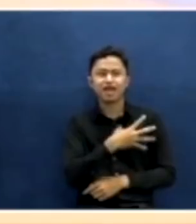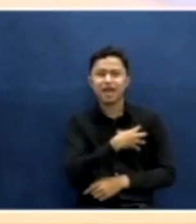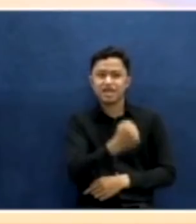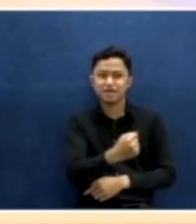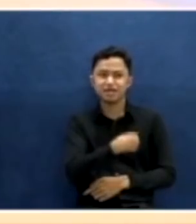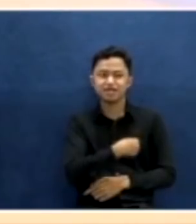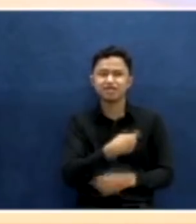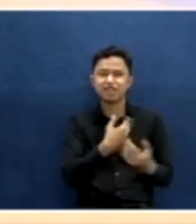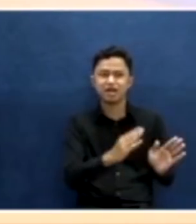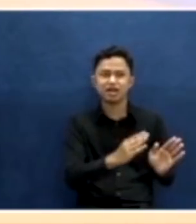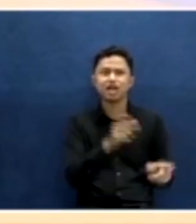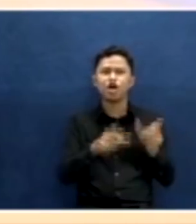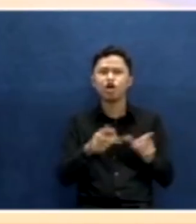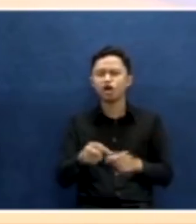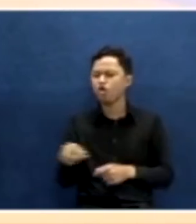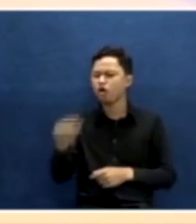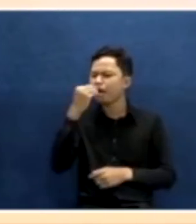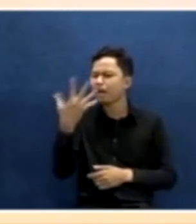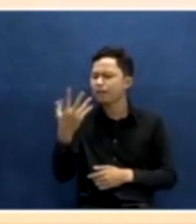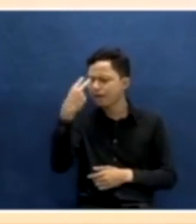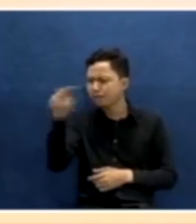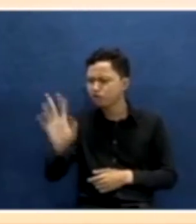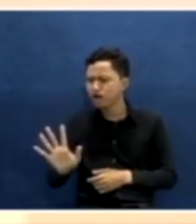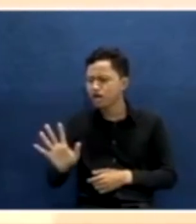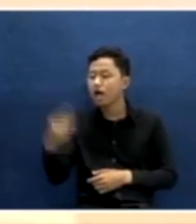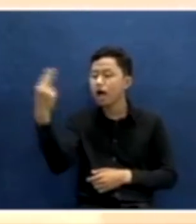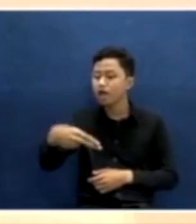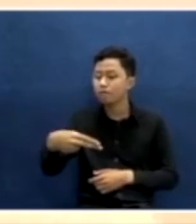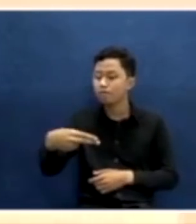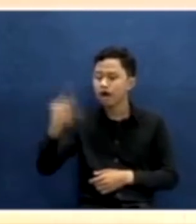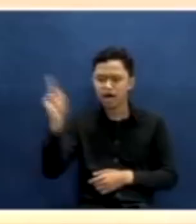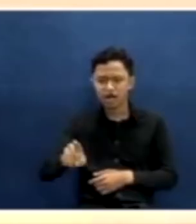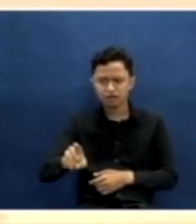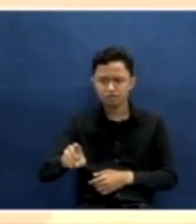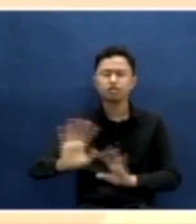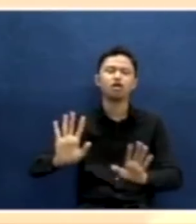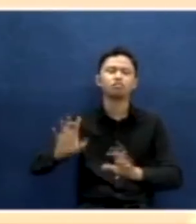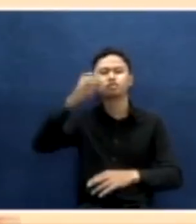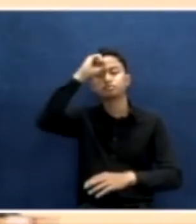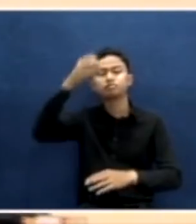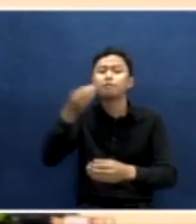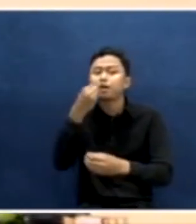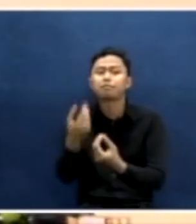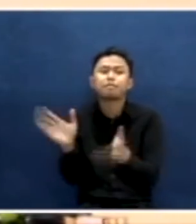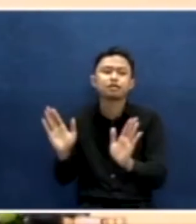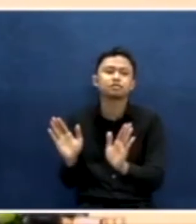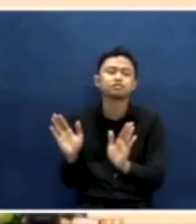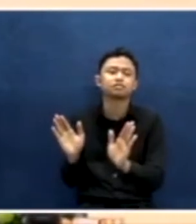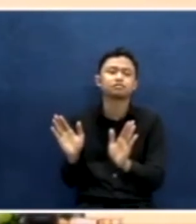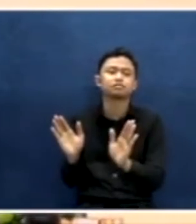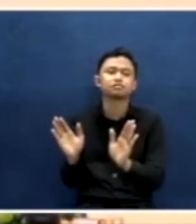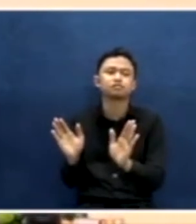yang menjadikan orang itu tidak peduli untuk makan yang halal ataupun haram Makanya banyak orang yang sering berkata Hai yang